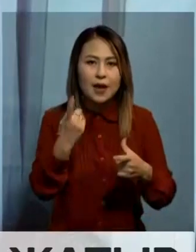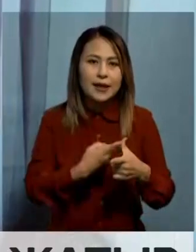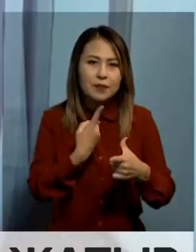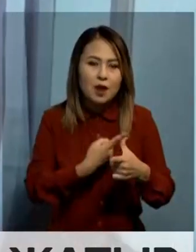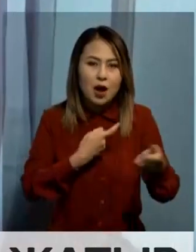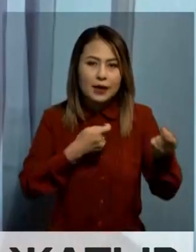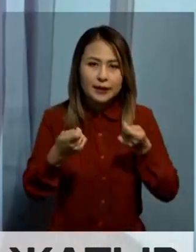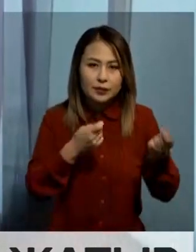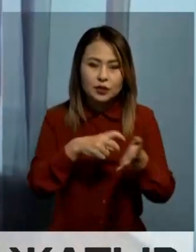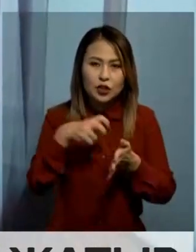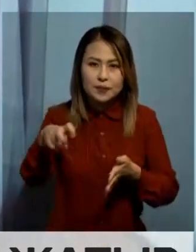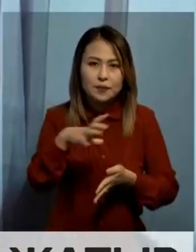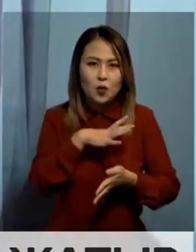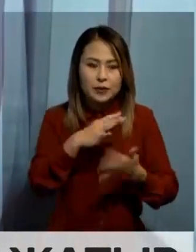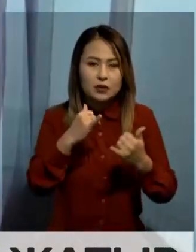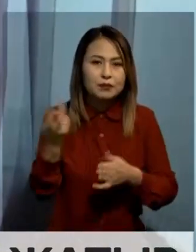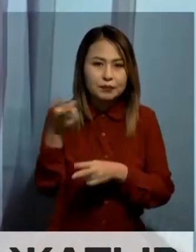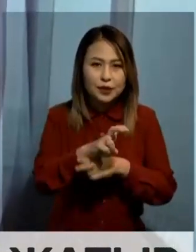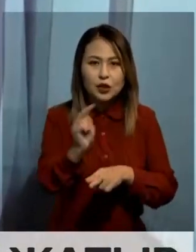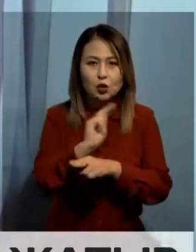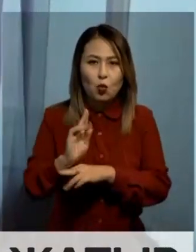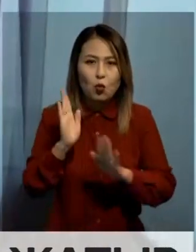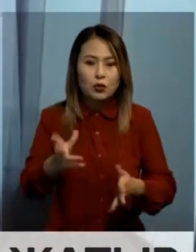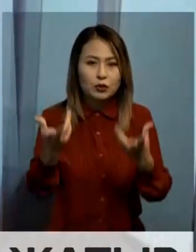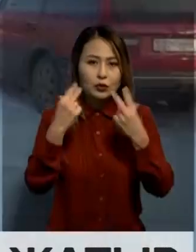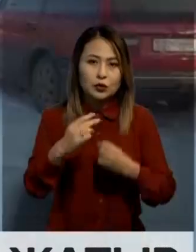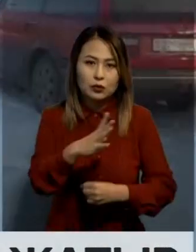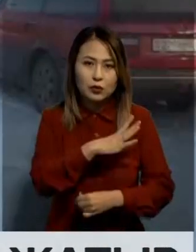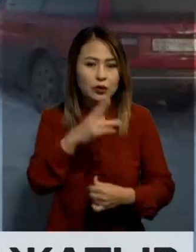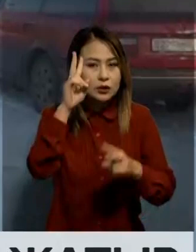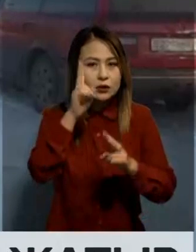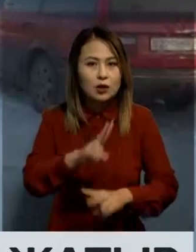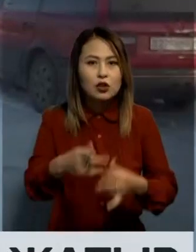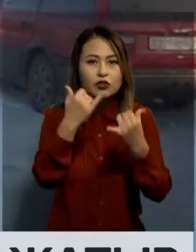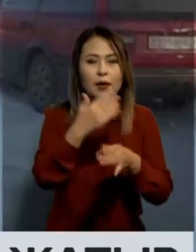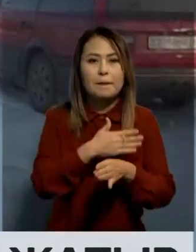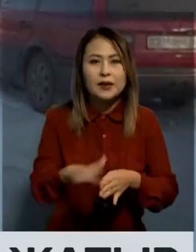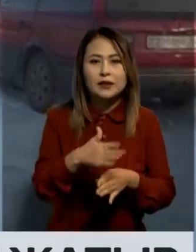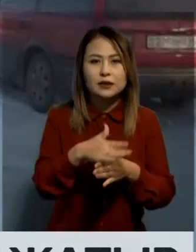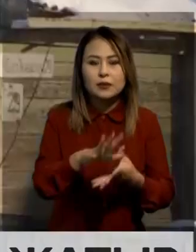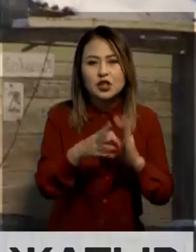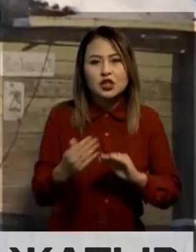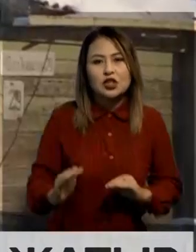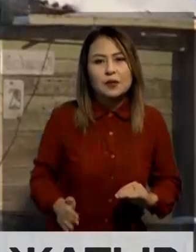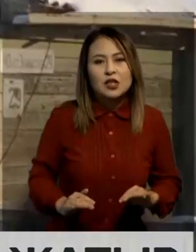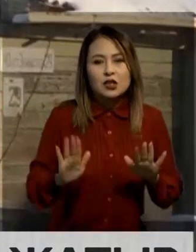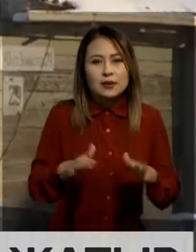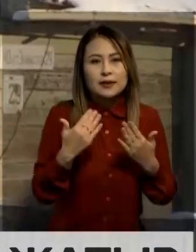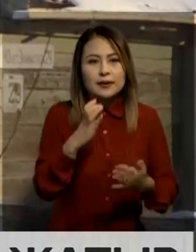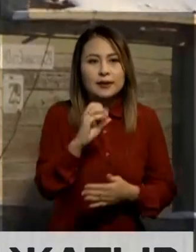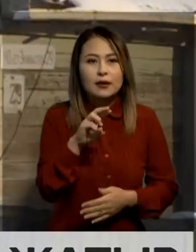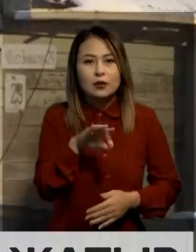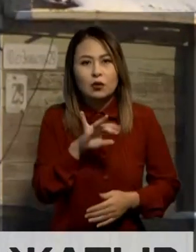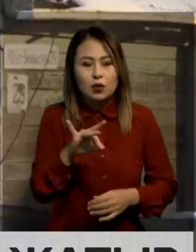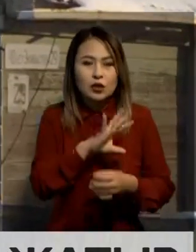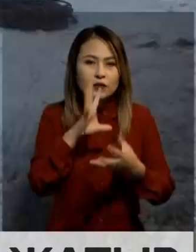көрді. Келіп істейміз деген, істейтін шарқайдан мен. Кезек біртіндеп жекеменшік секторға да жетті. Екібастұз